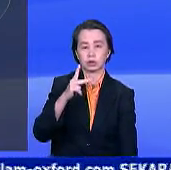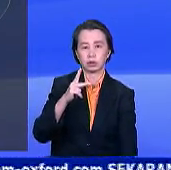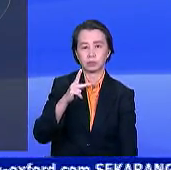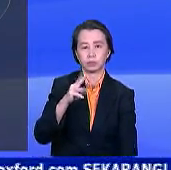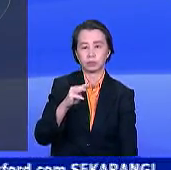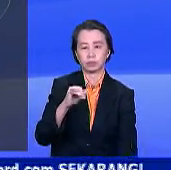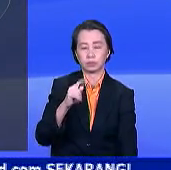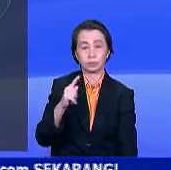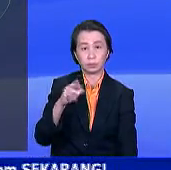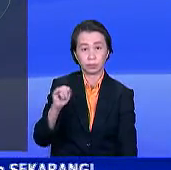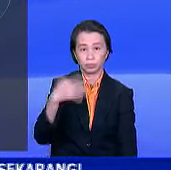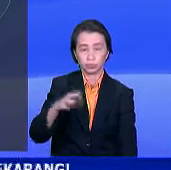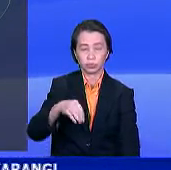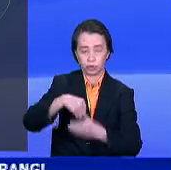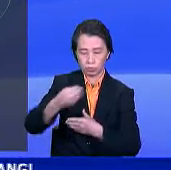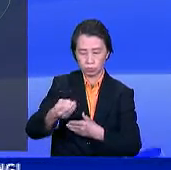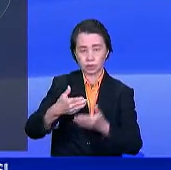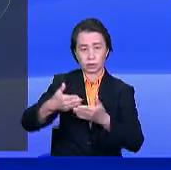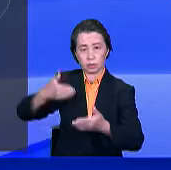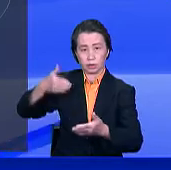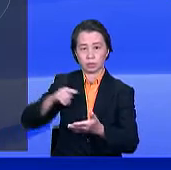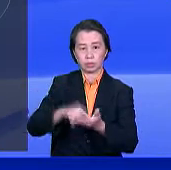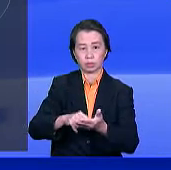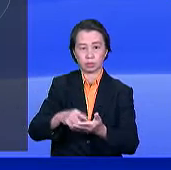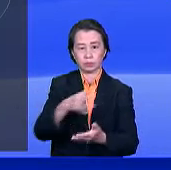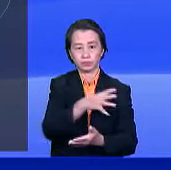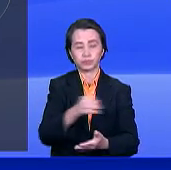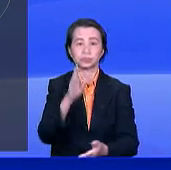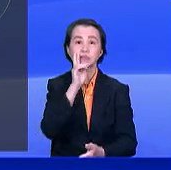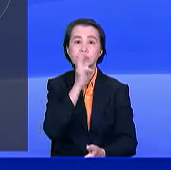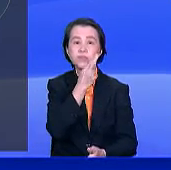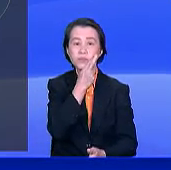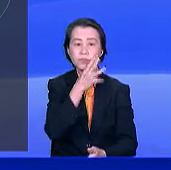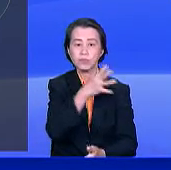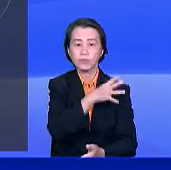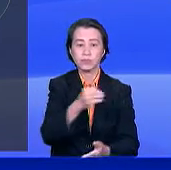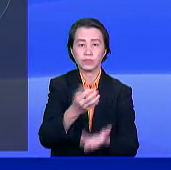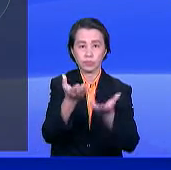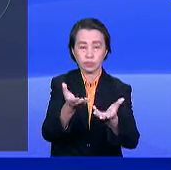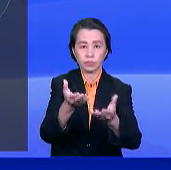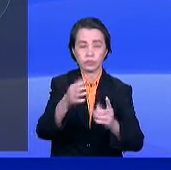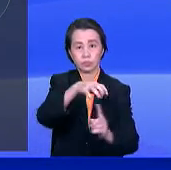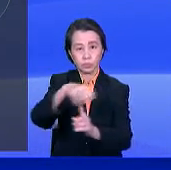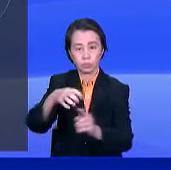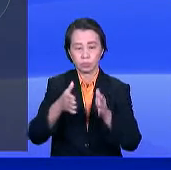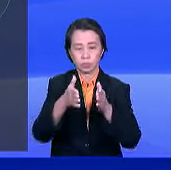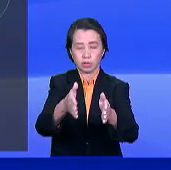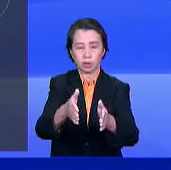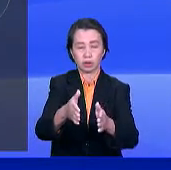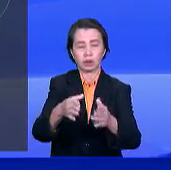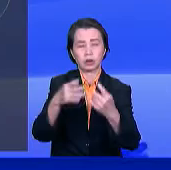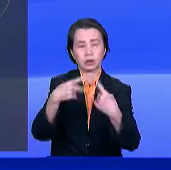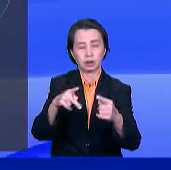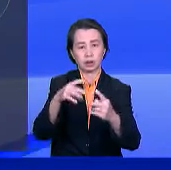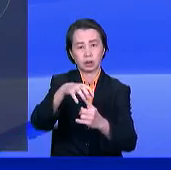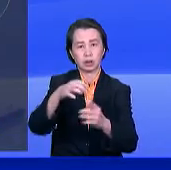Antarabangsa dan Industri yang telah dikeluarkan sebelum ini. Restoran, kenderaan bersaji, penjaja, tepi jalan, gerai makan